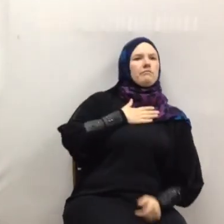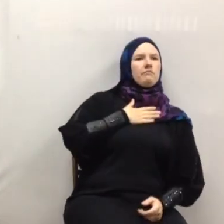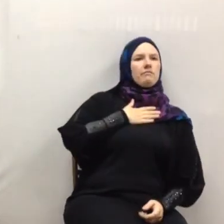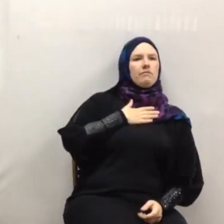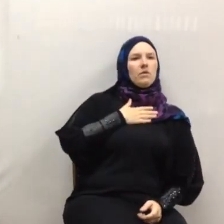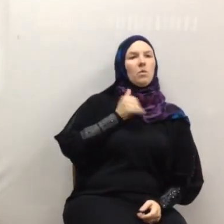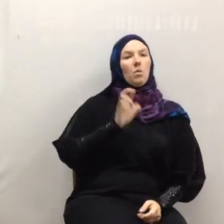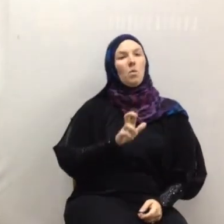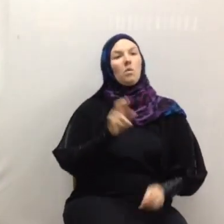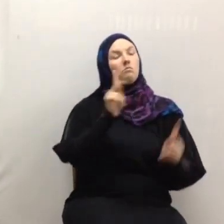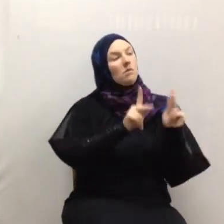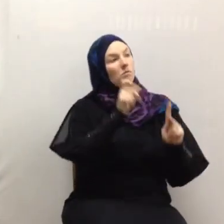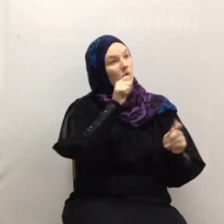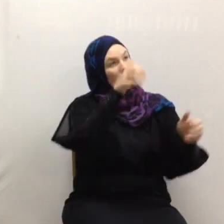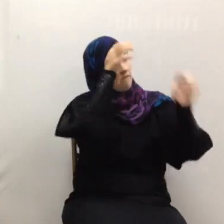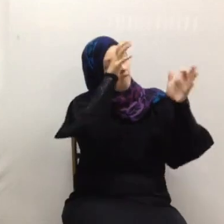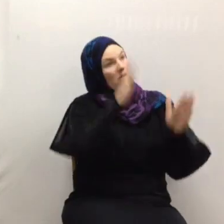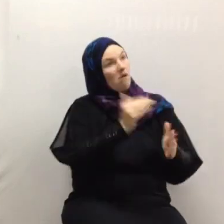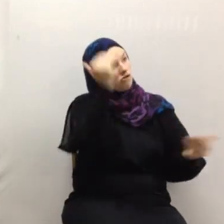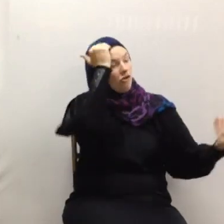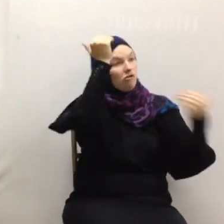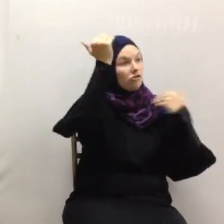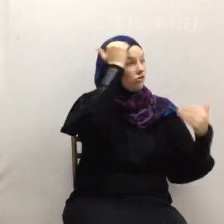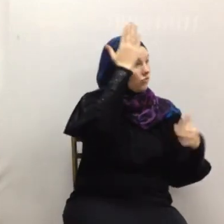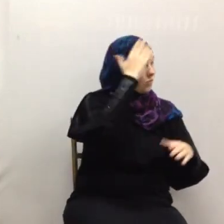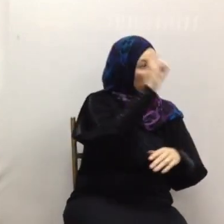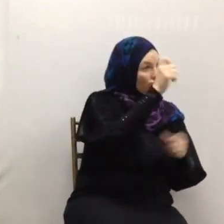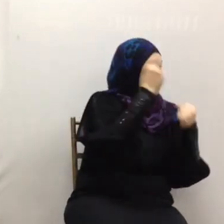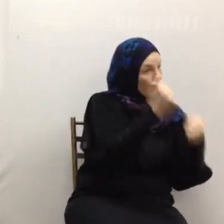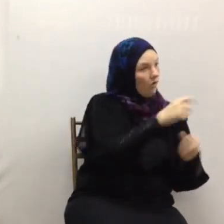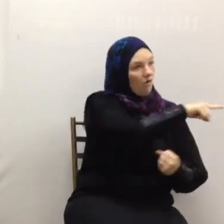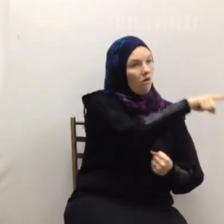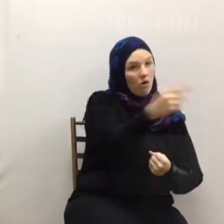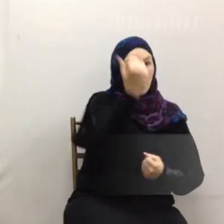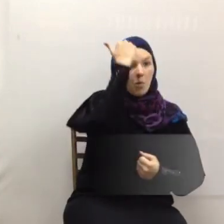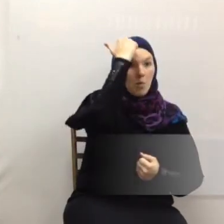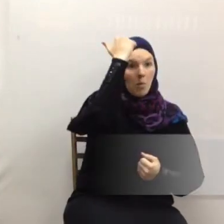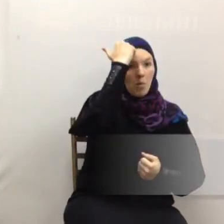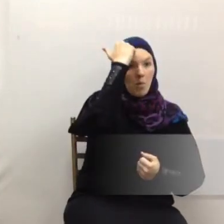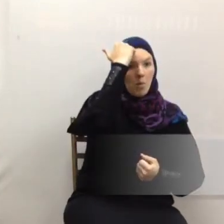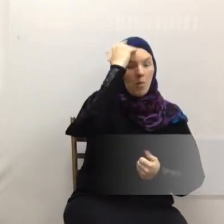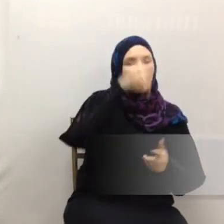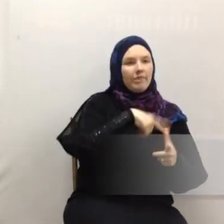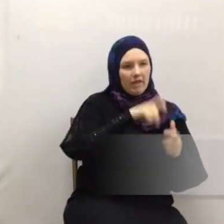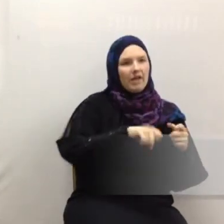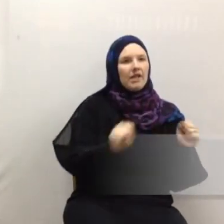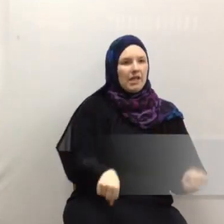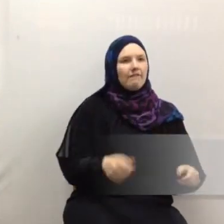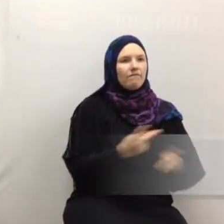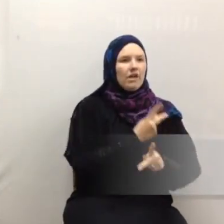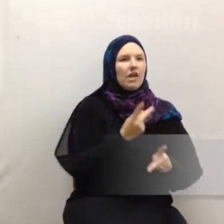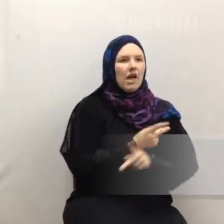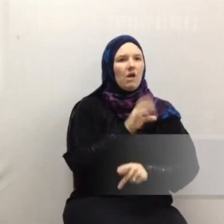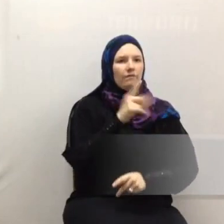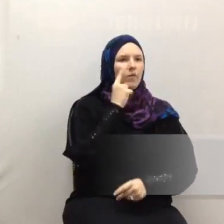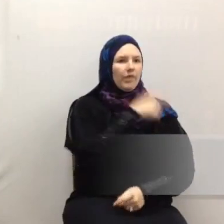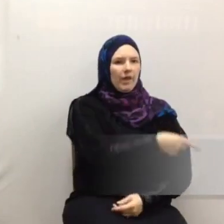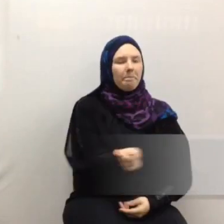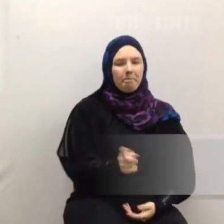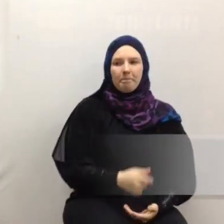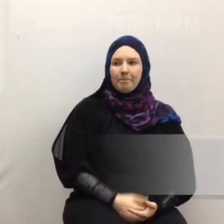knowledge among them, then they would be able to figure it out for them. لَعَلِمَهُ